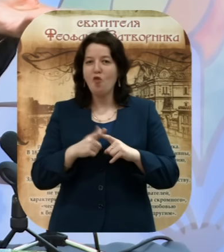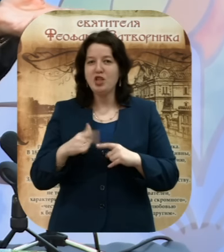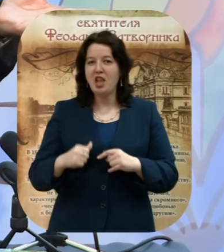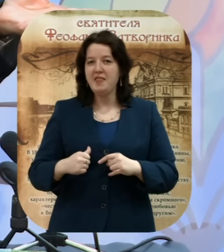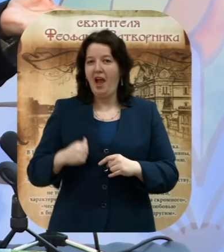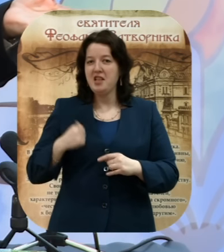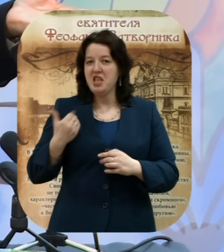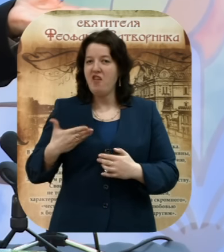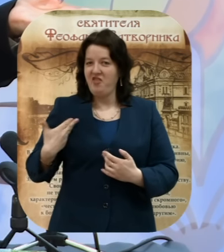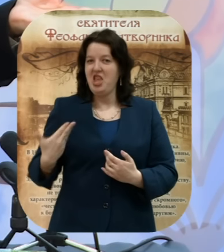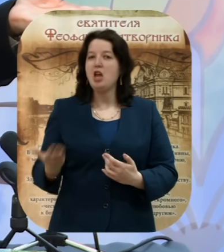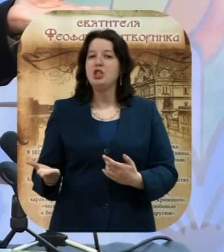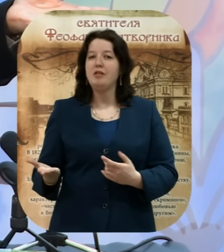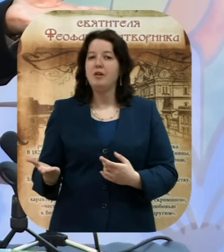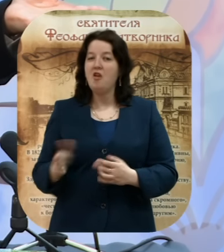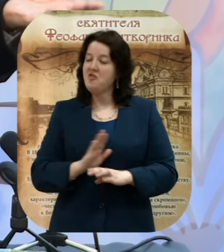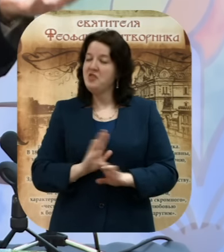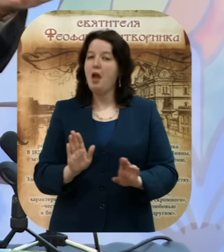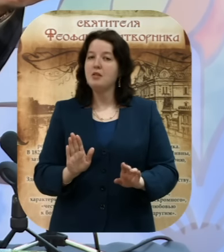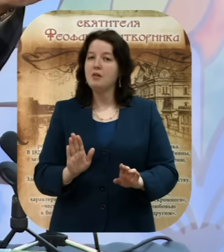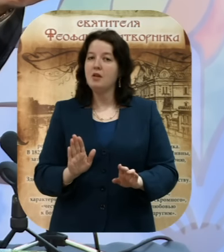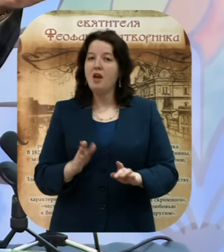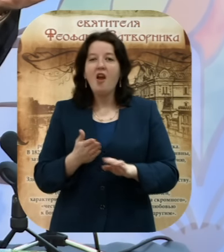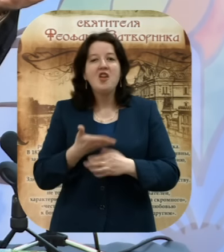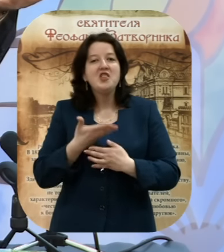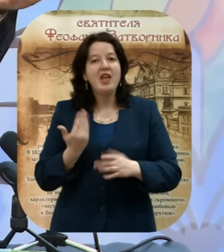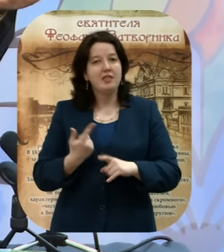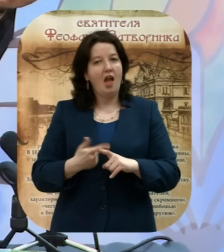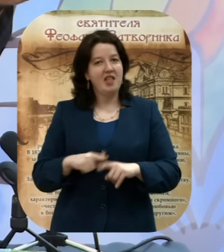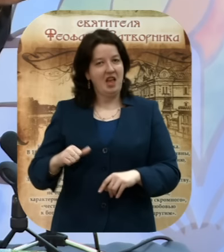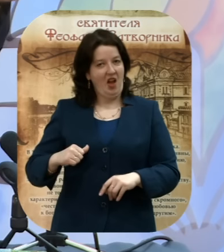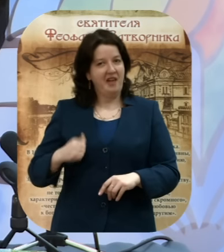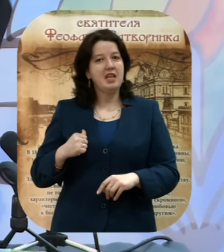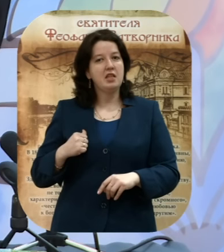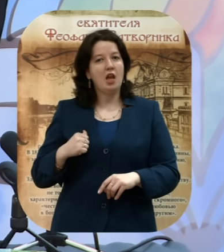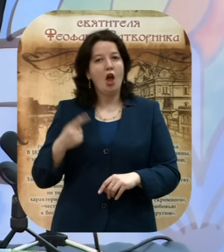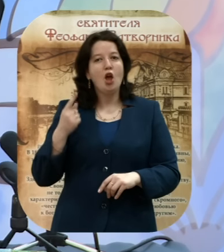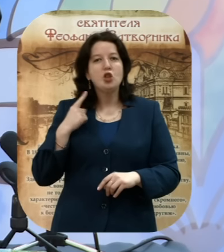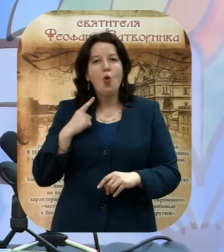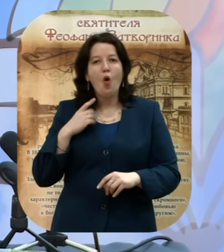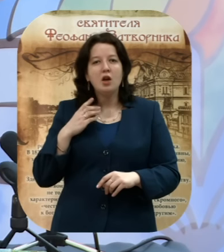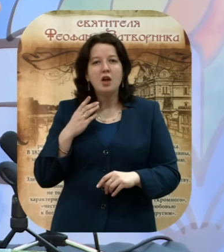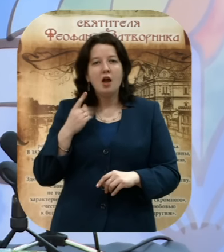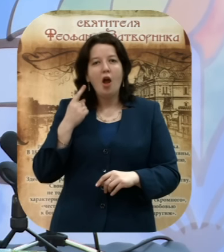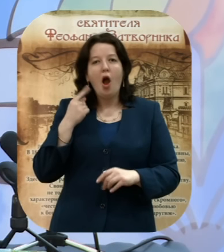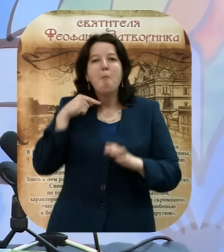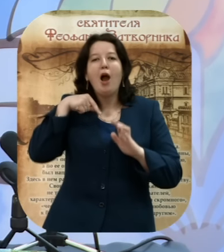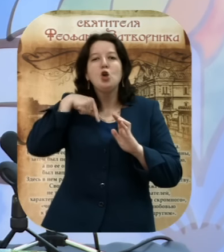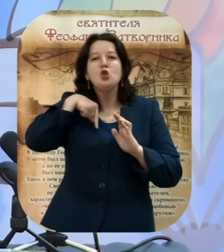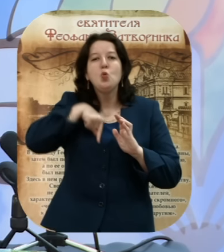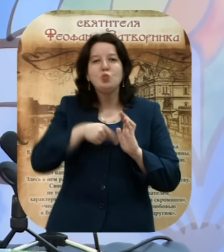вначале говорили. Нет. Нет этой гордыни. Но слушайте, поглубже-то